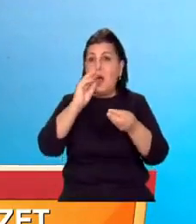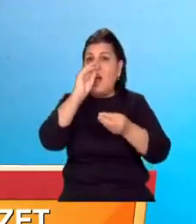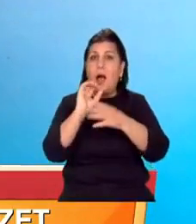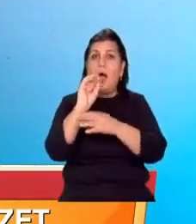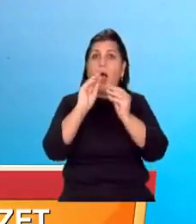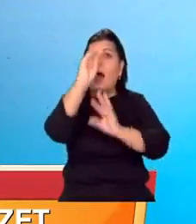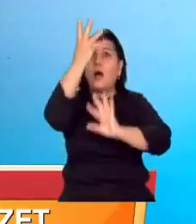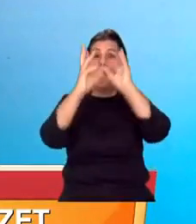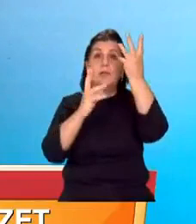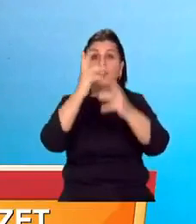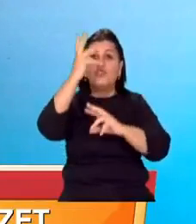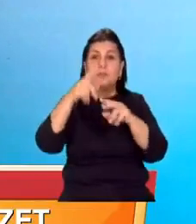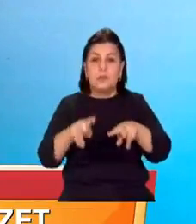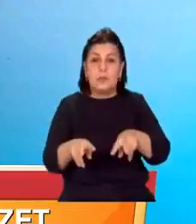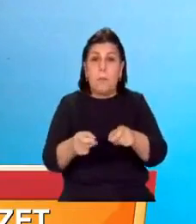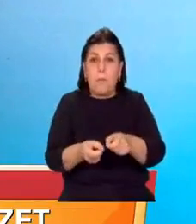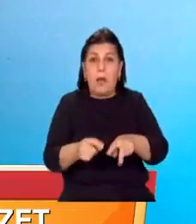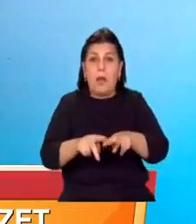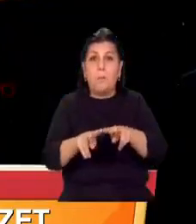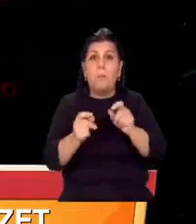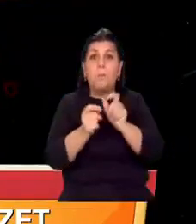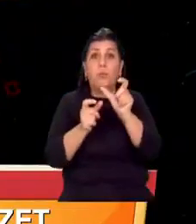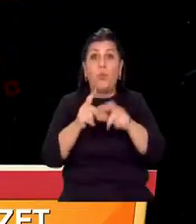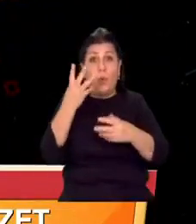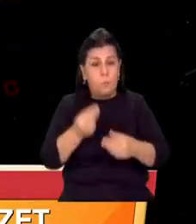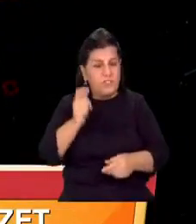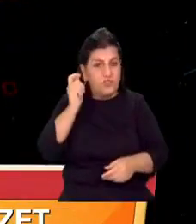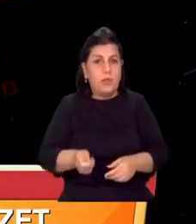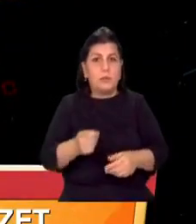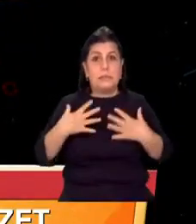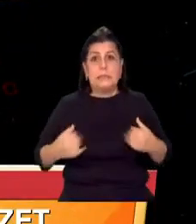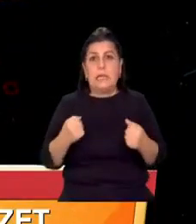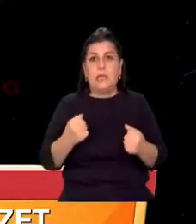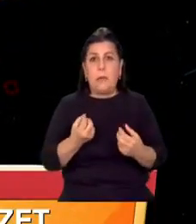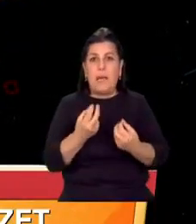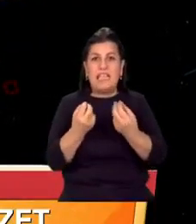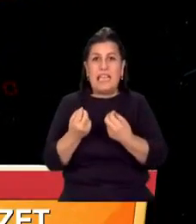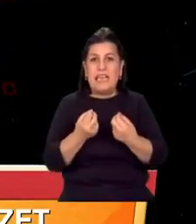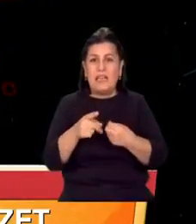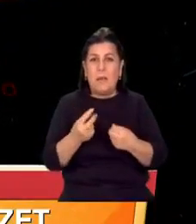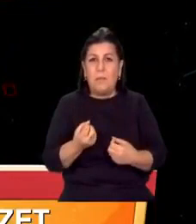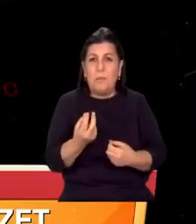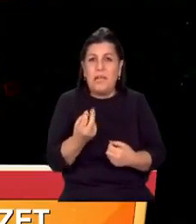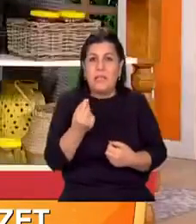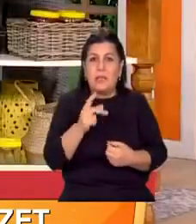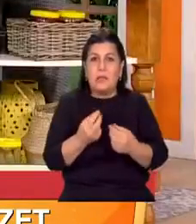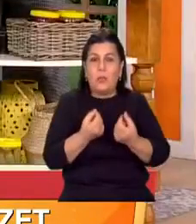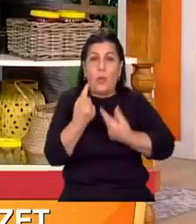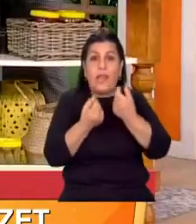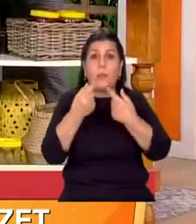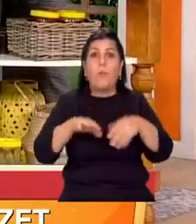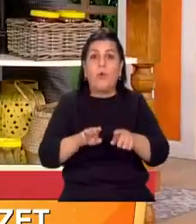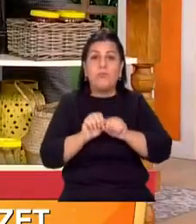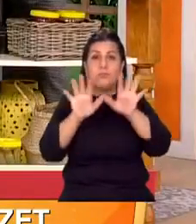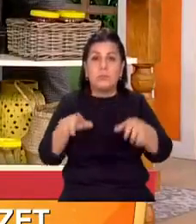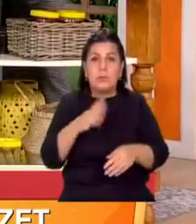olması şart Çünkü bildiğiniz üzere sağlıklı tabi sağlıklı bakteri üretmeyen temizlemesi nasıl yapılıyor